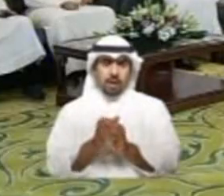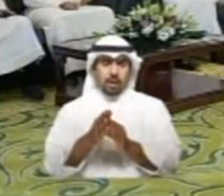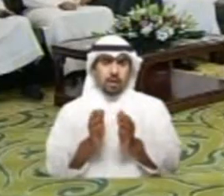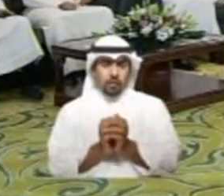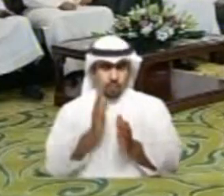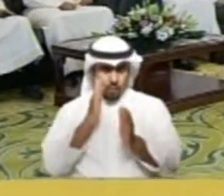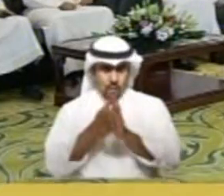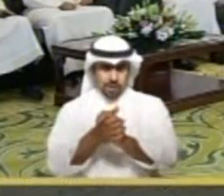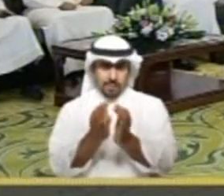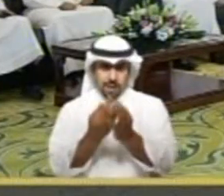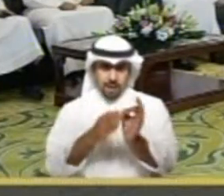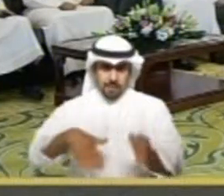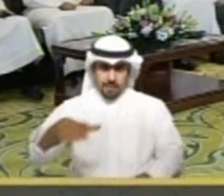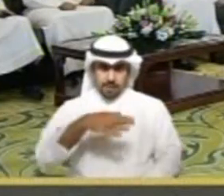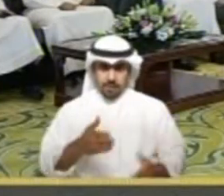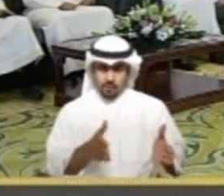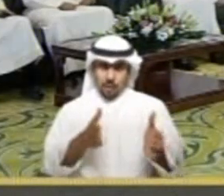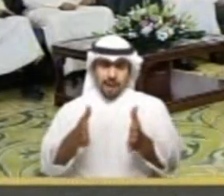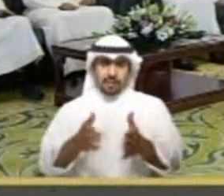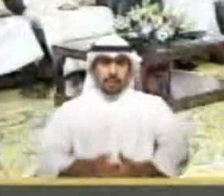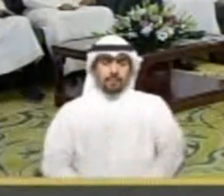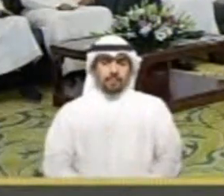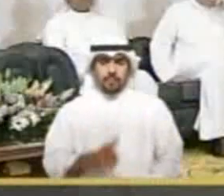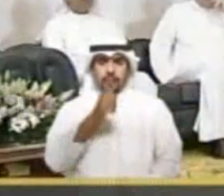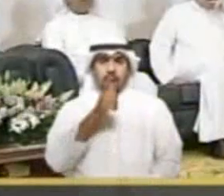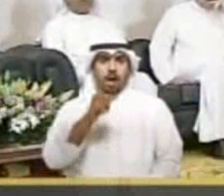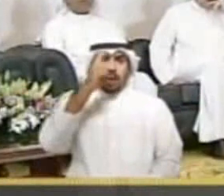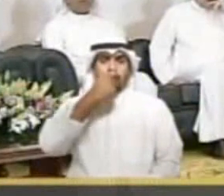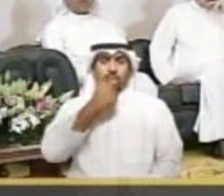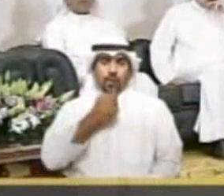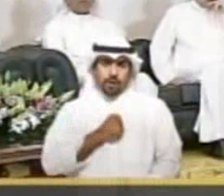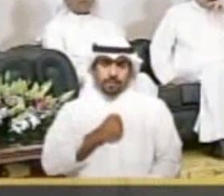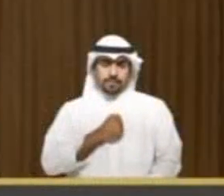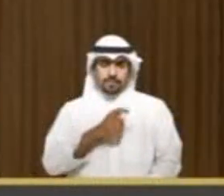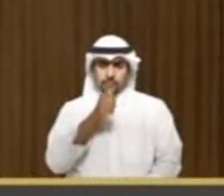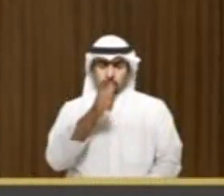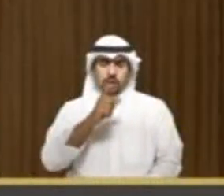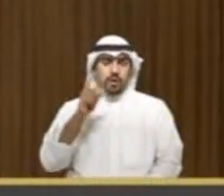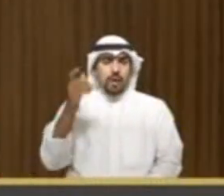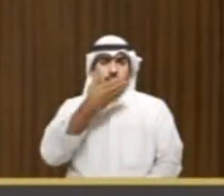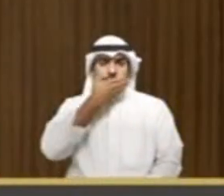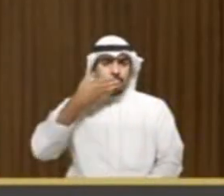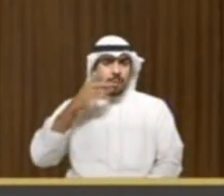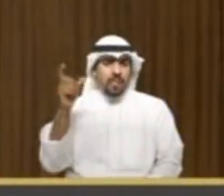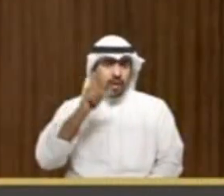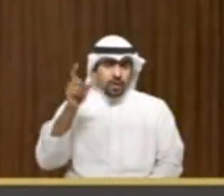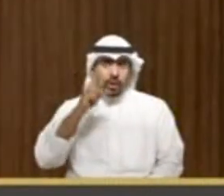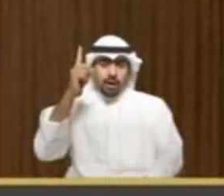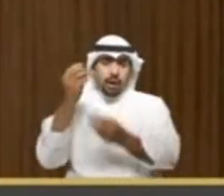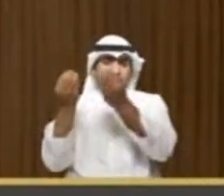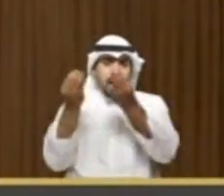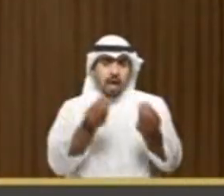وعلى آله وصحبه أجمعين، وبعد. قال تعالى: شهر رمضان الذي أنزل فيه القرآن